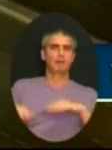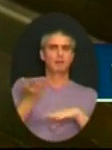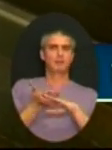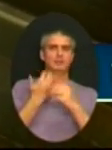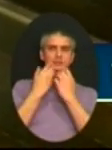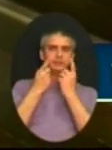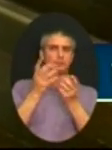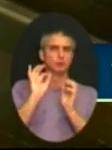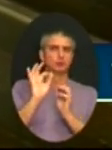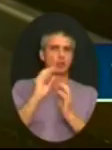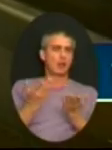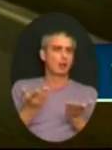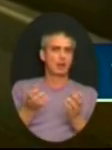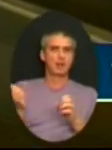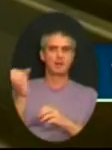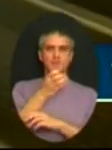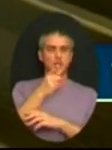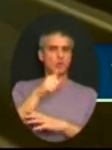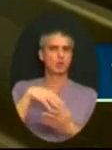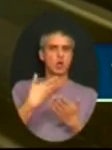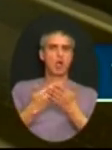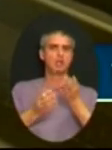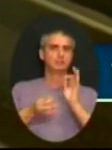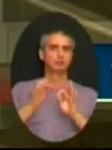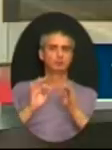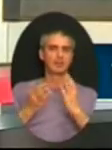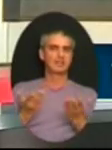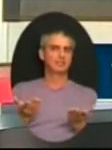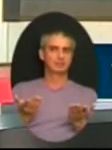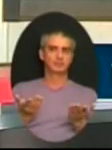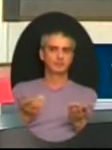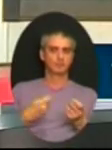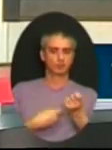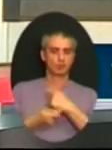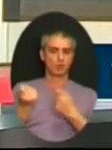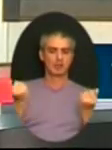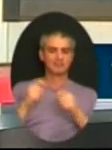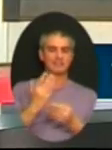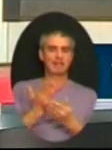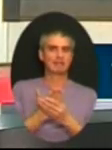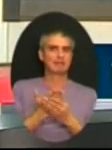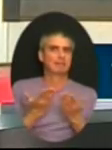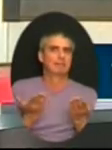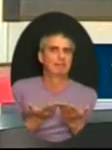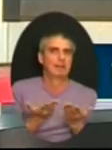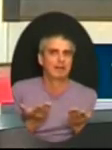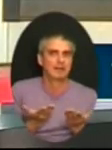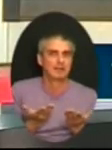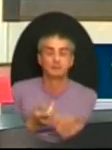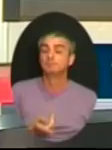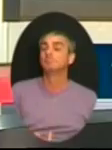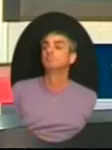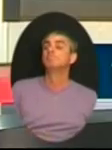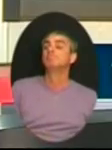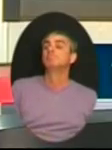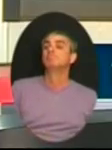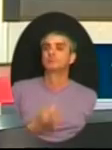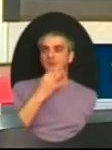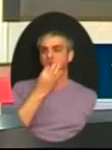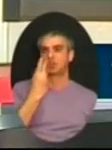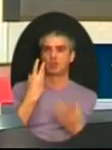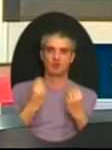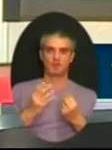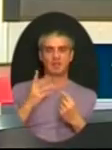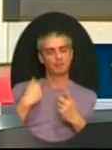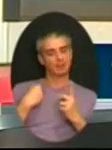הזאת של מינוי ליועץ או ליועצת משפטית תמורת סגירת תיק? שאלת השאלות, כי אם אנחנו